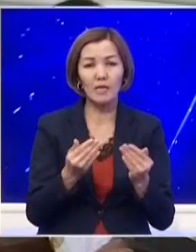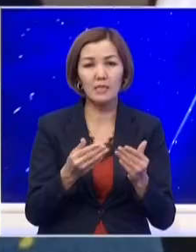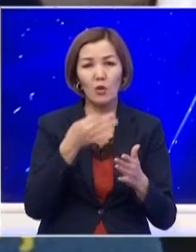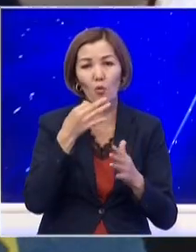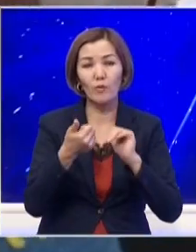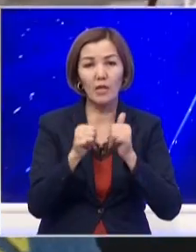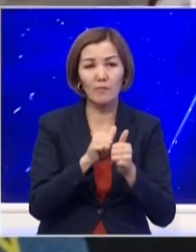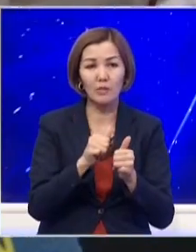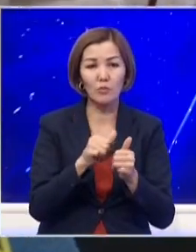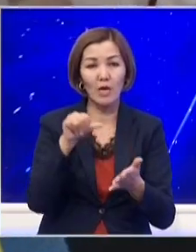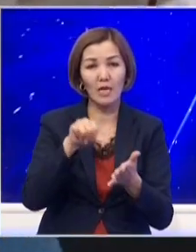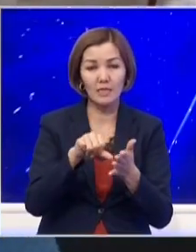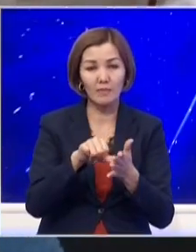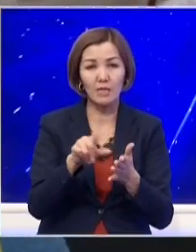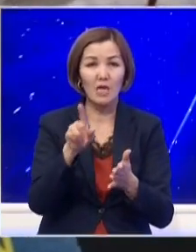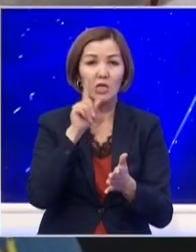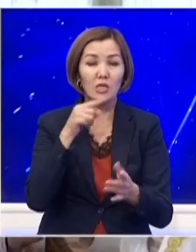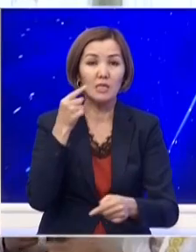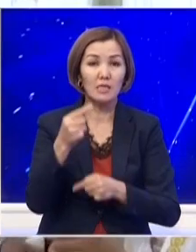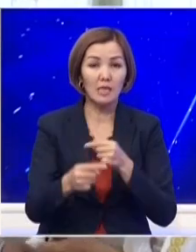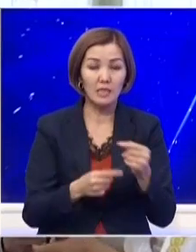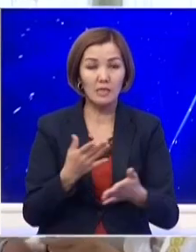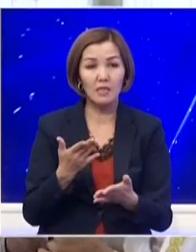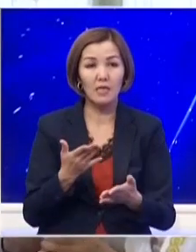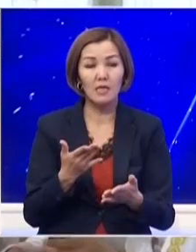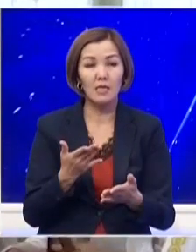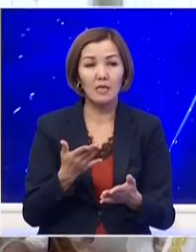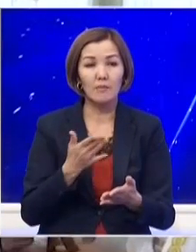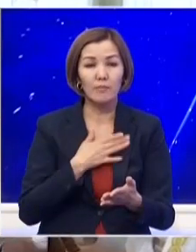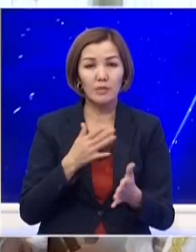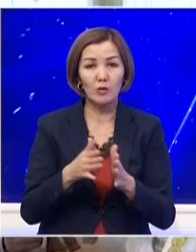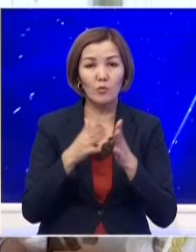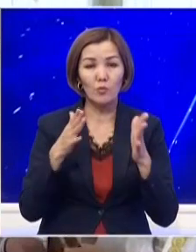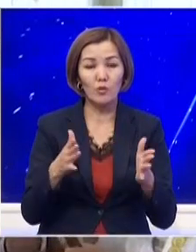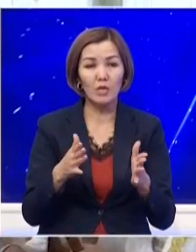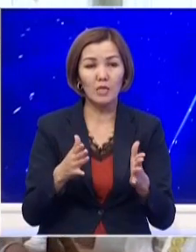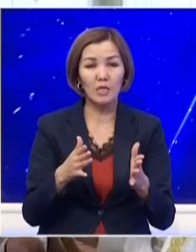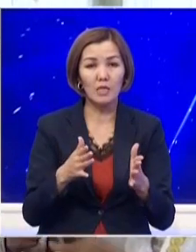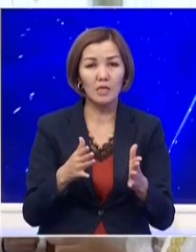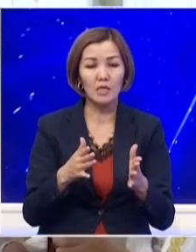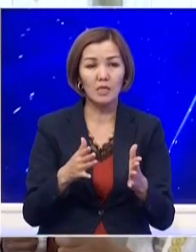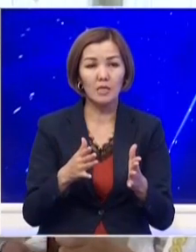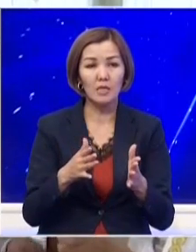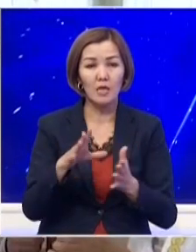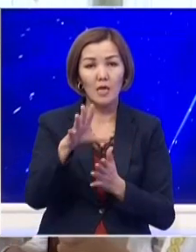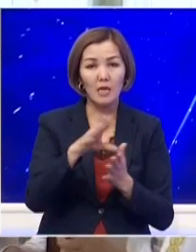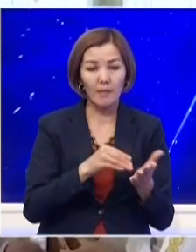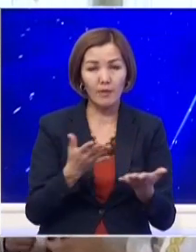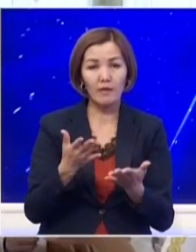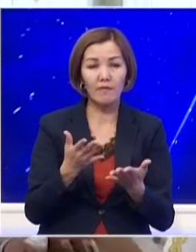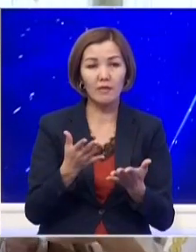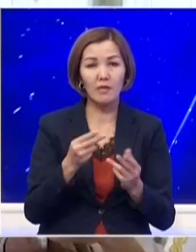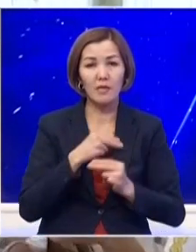келеміз. Жас буын, өзіміз жас болсақ та, біздің үлкен буынның алар асуларымыз өте